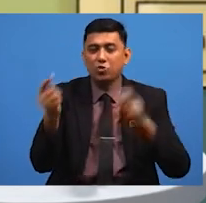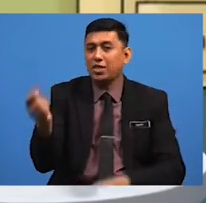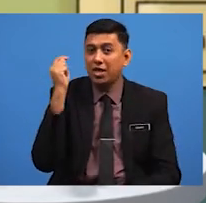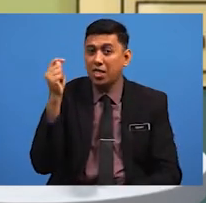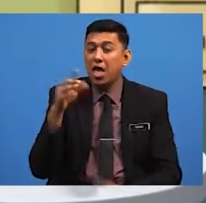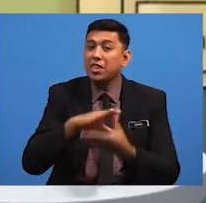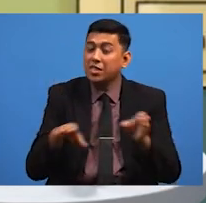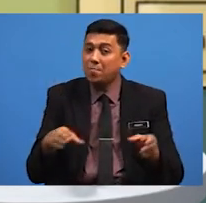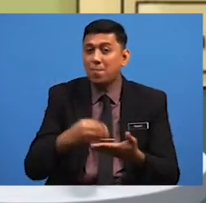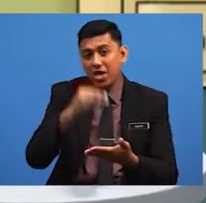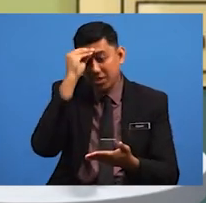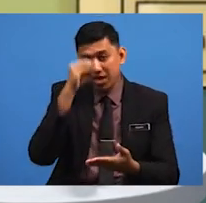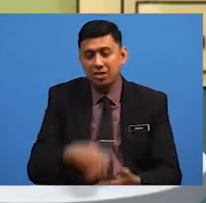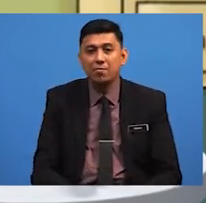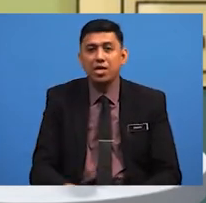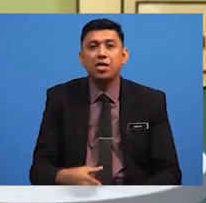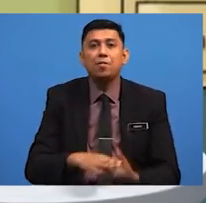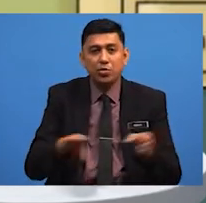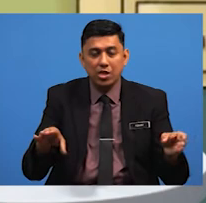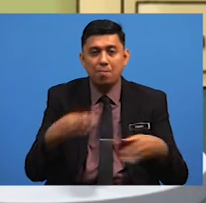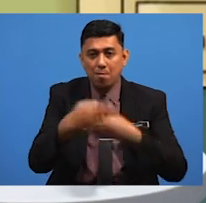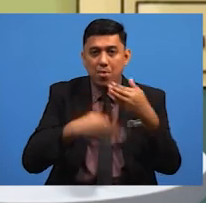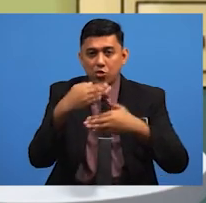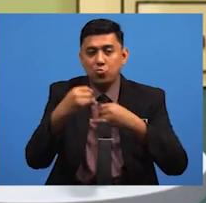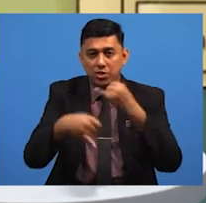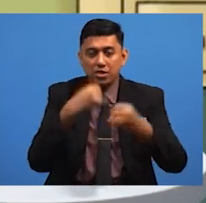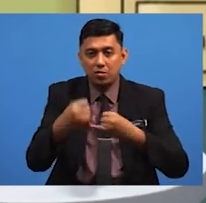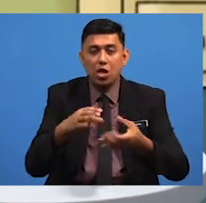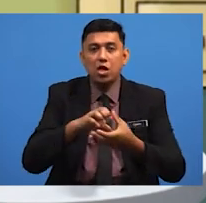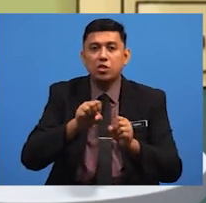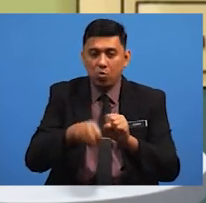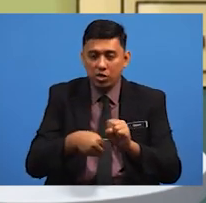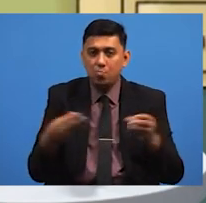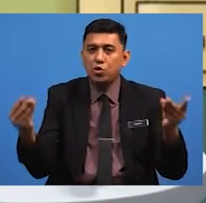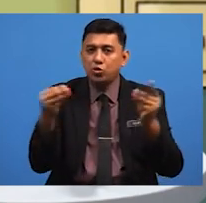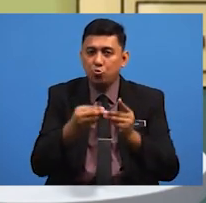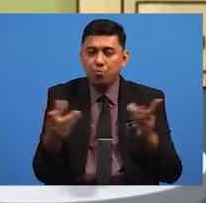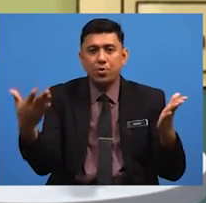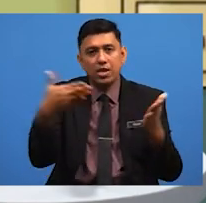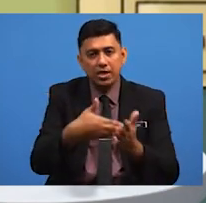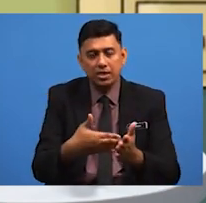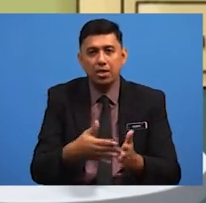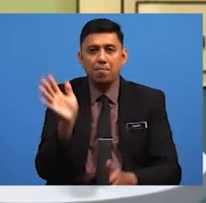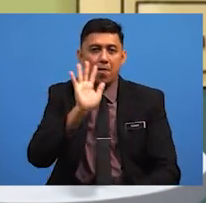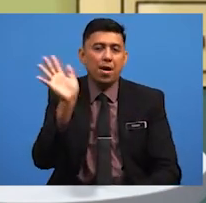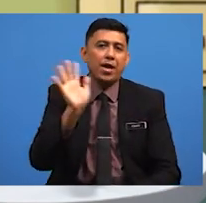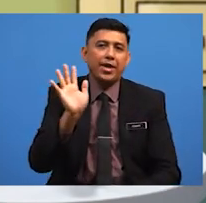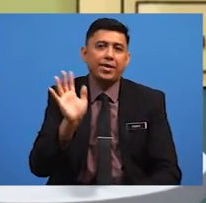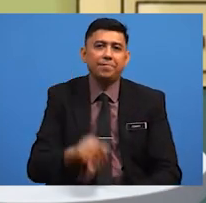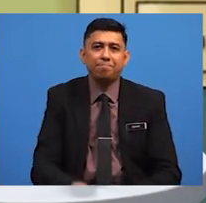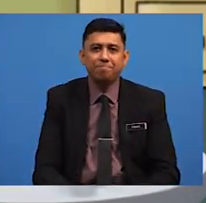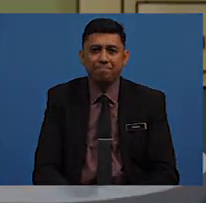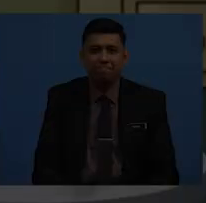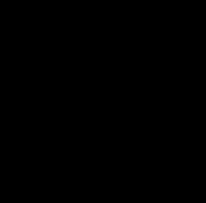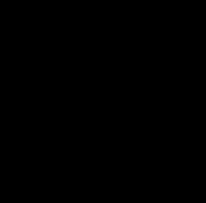tenaga Selamat belajar murid dan selamat Maju Jaya Hai sebagai kita berjumpa lagi di lain hari bye